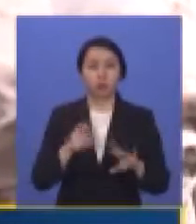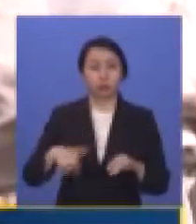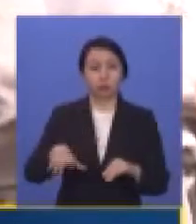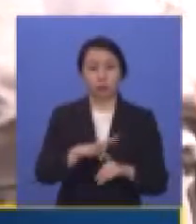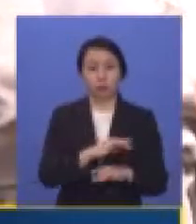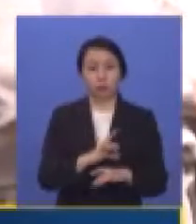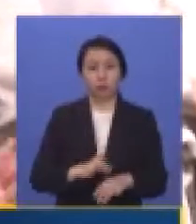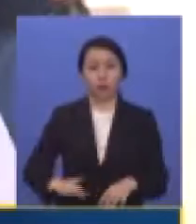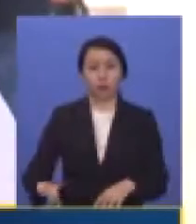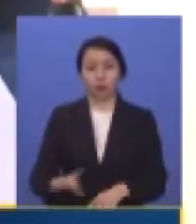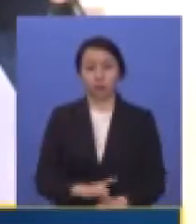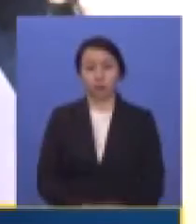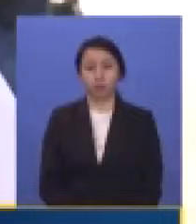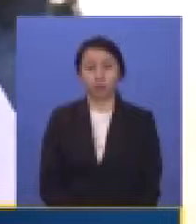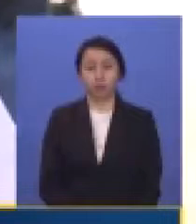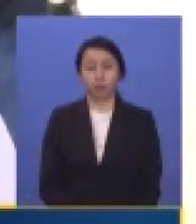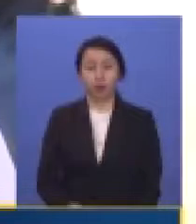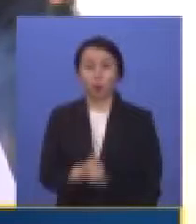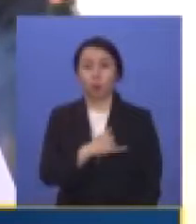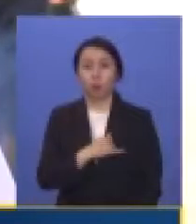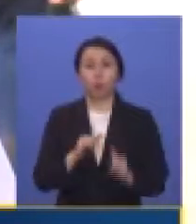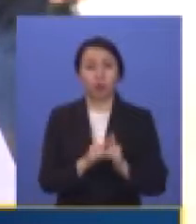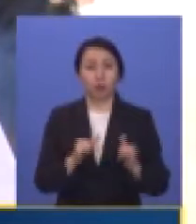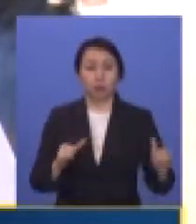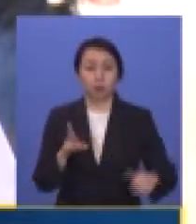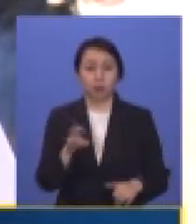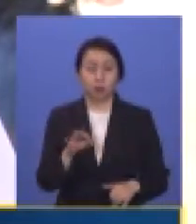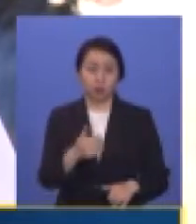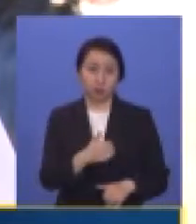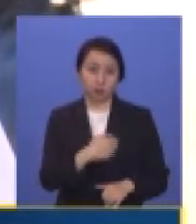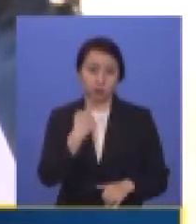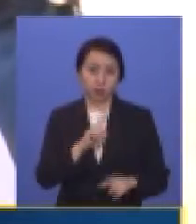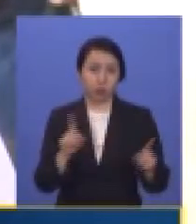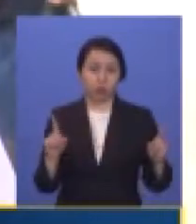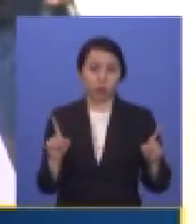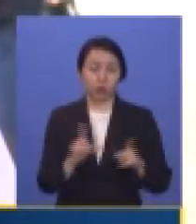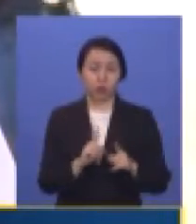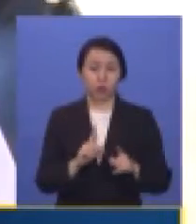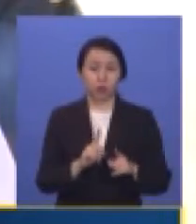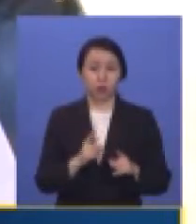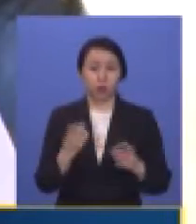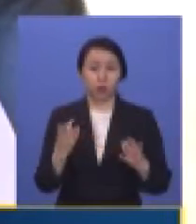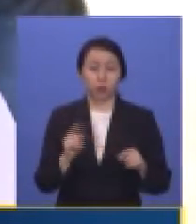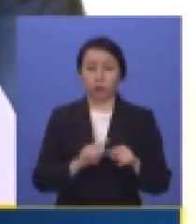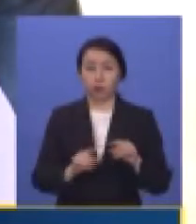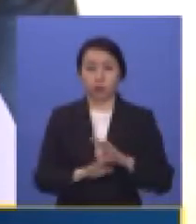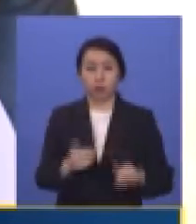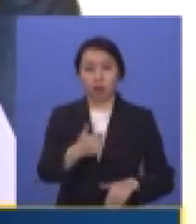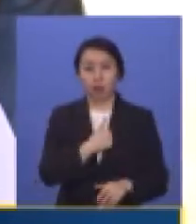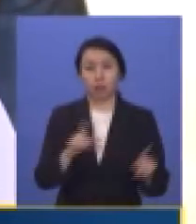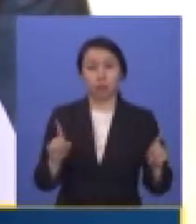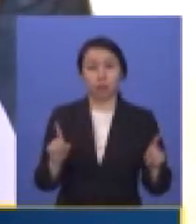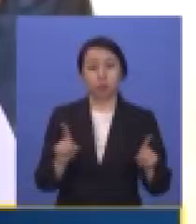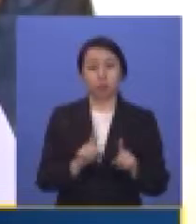жители нашего региона. Культура развивается, но я бы сказал, что не достаточно нужными темпами. То есть хотелось бы,